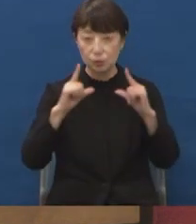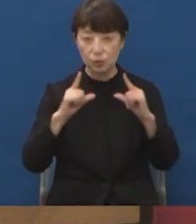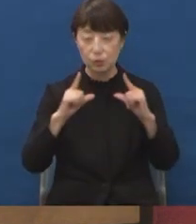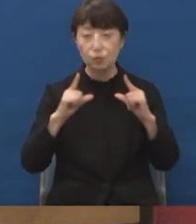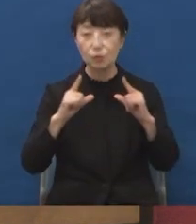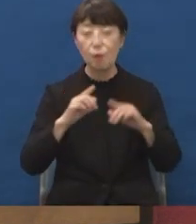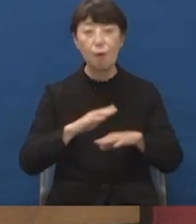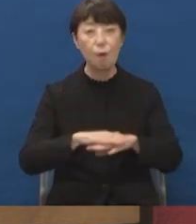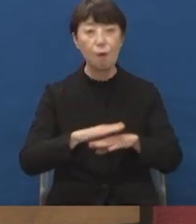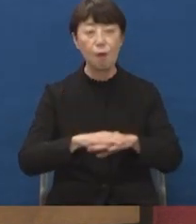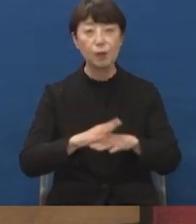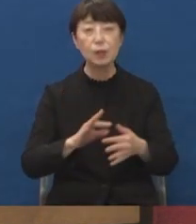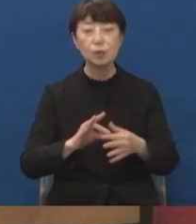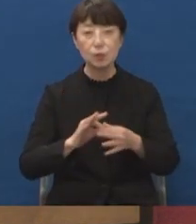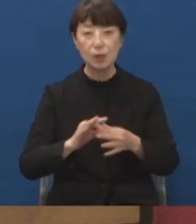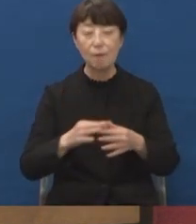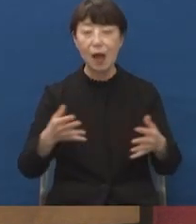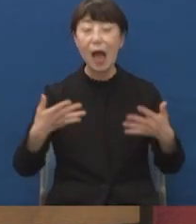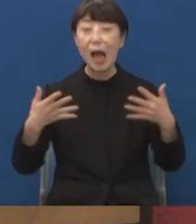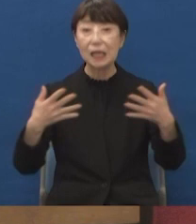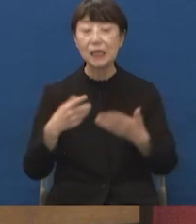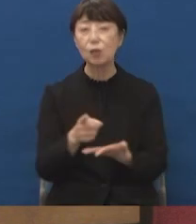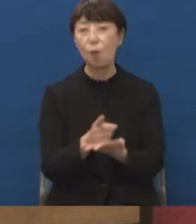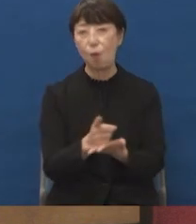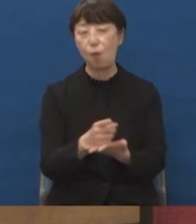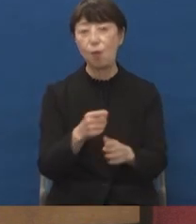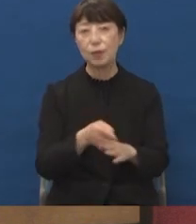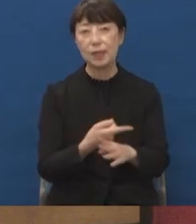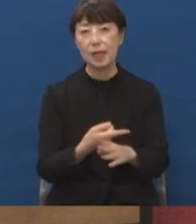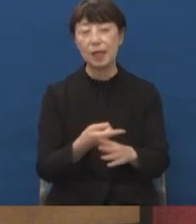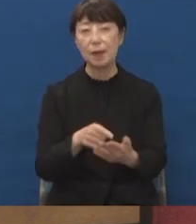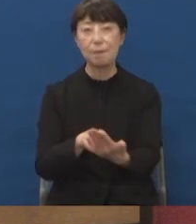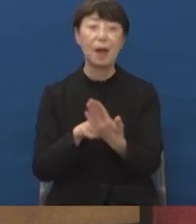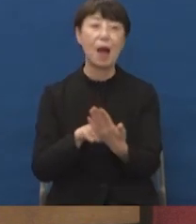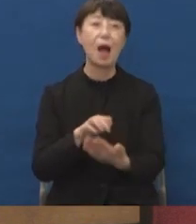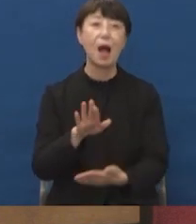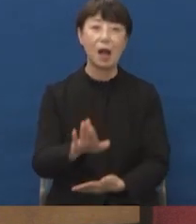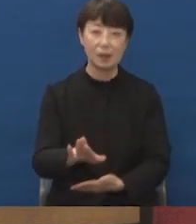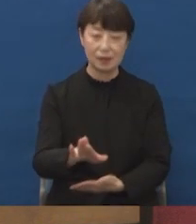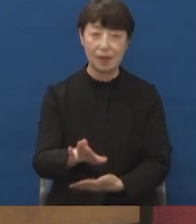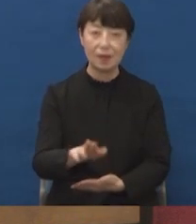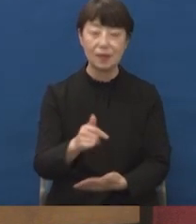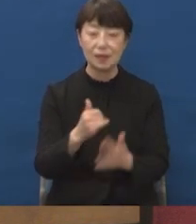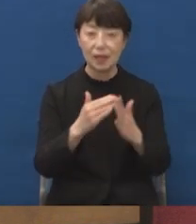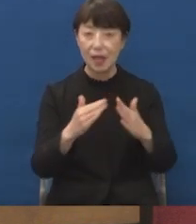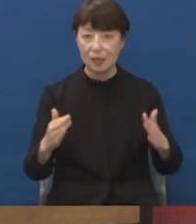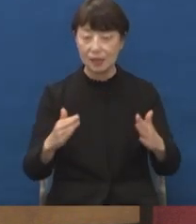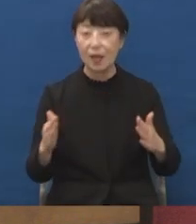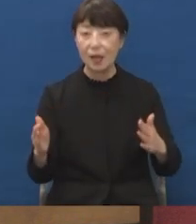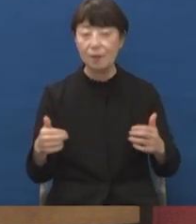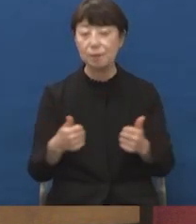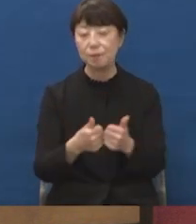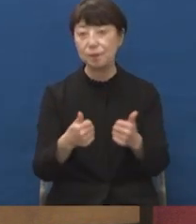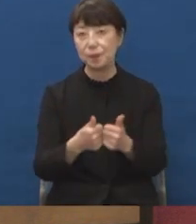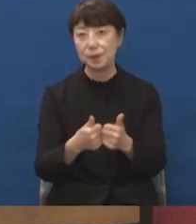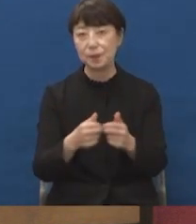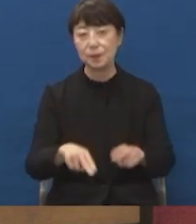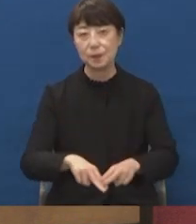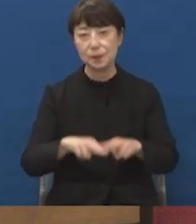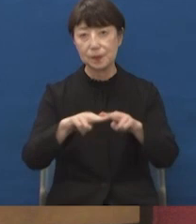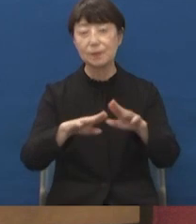については、昨年秋に方向性が示されて以降、市会において、さまざまな角度から議論が重ねられてまいり